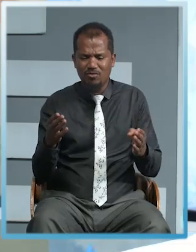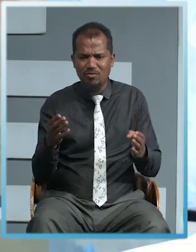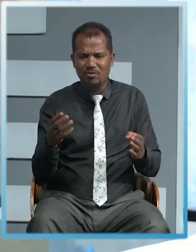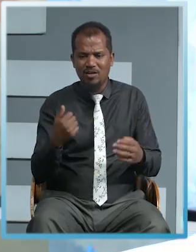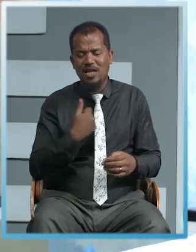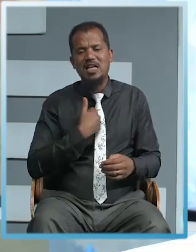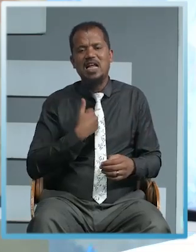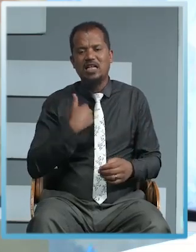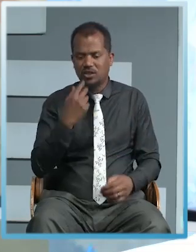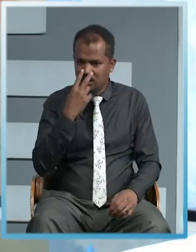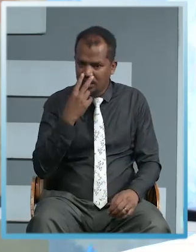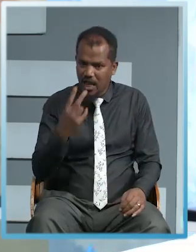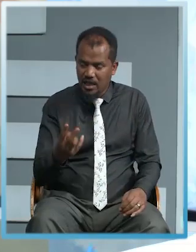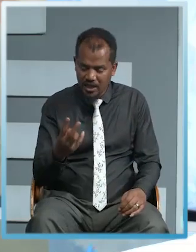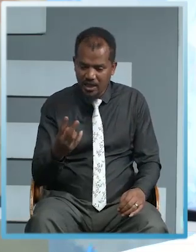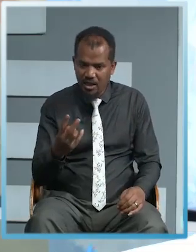እንግዲህ ራሳችንን ያያየን